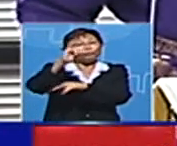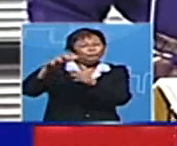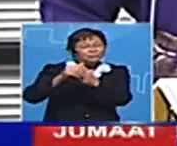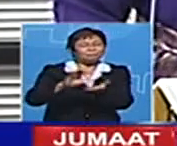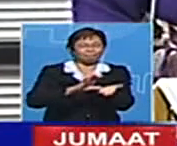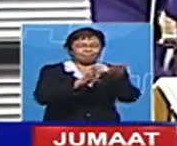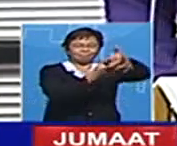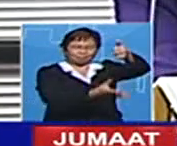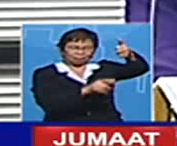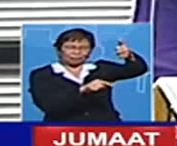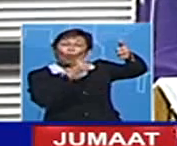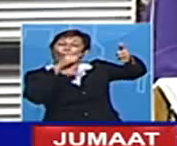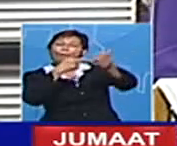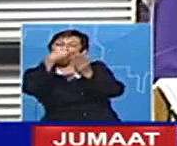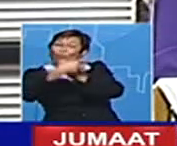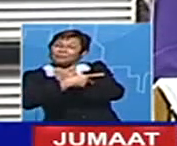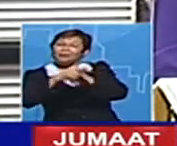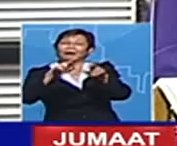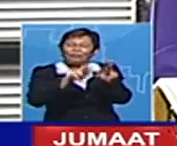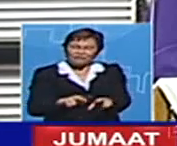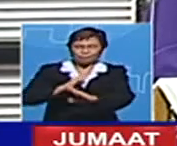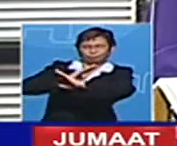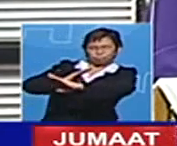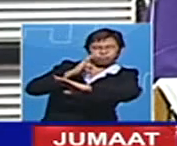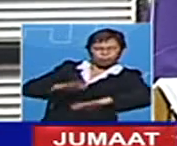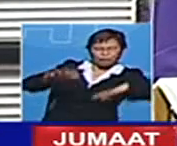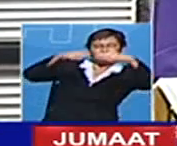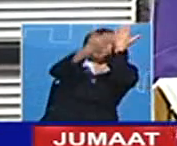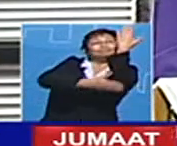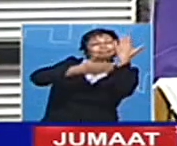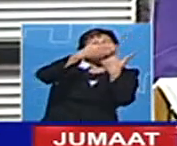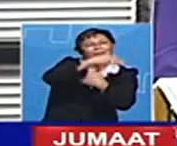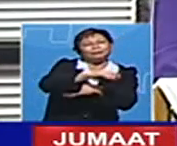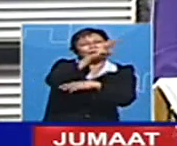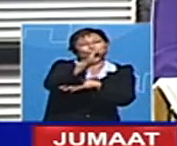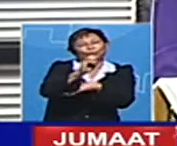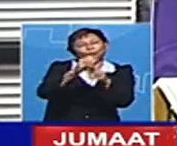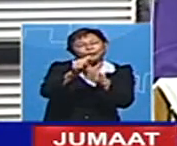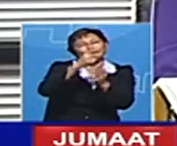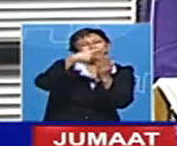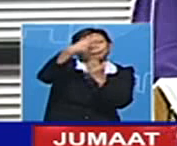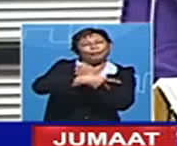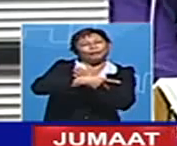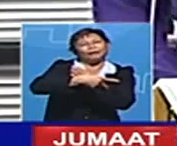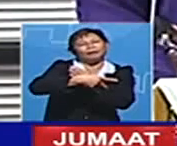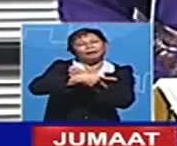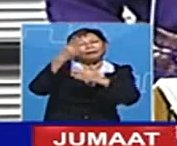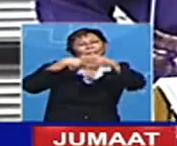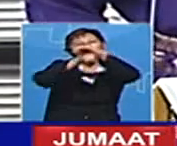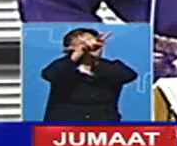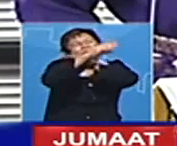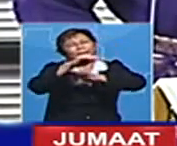diperuntukkan bagi projek rancangan tebatan banjir di seluruh negara manakala r60 untuk program ramalan dan